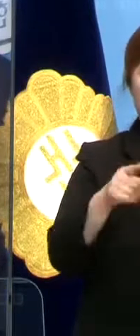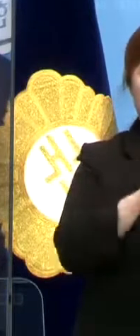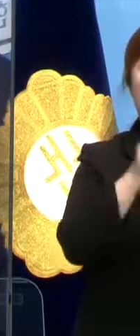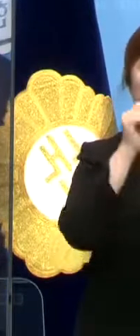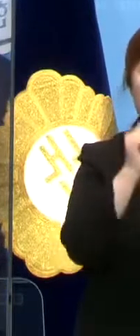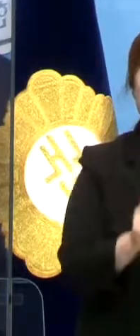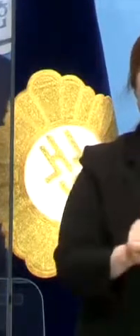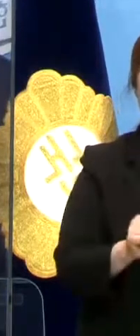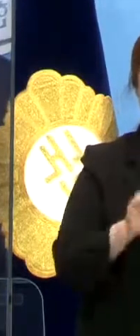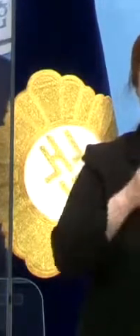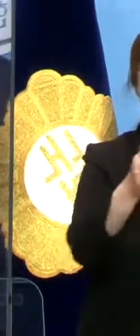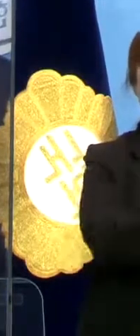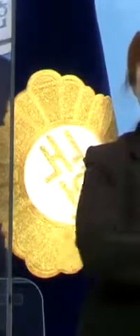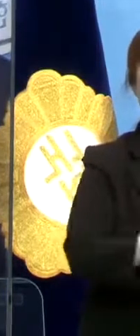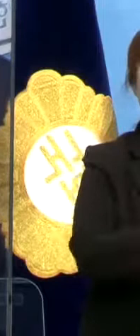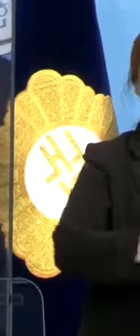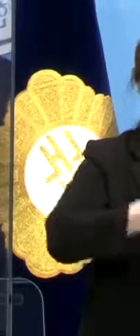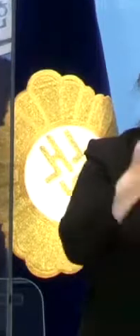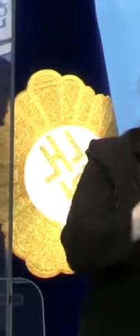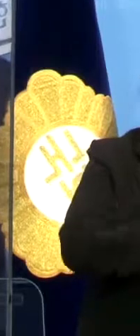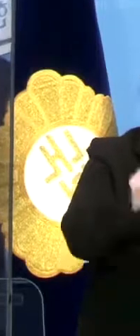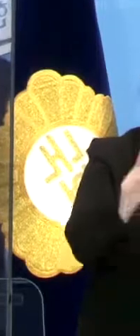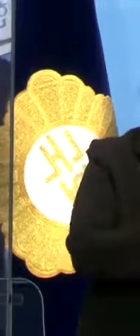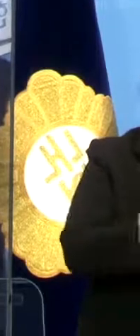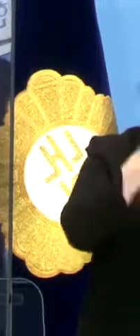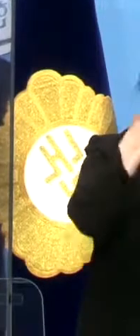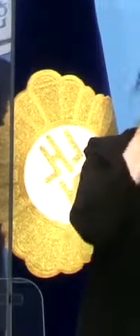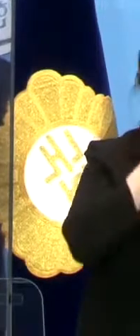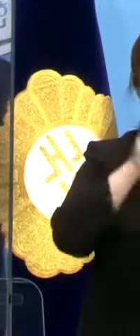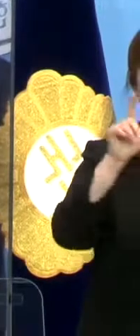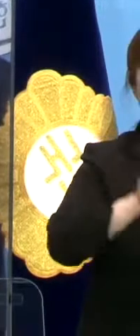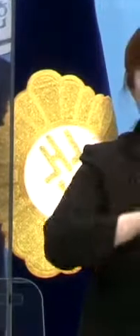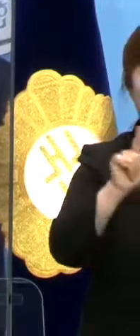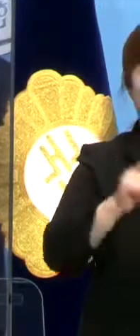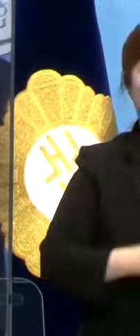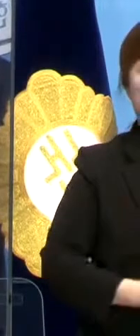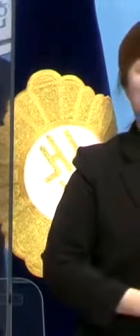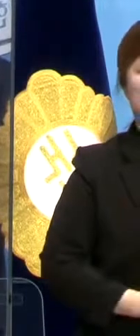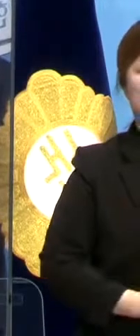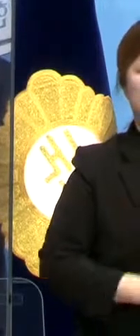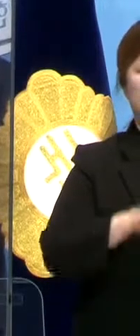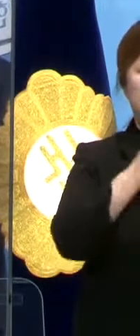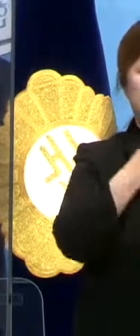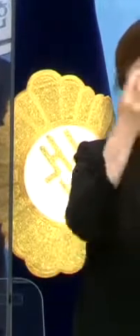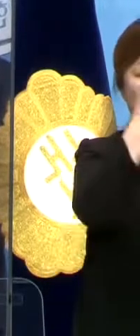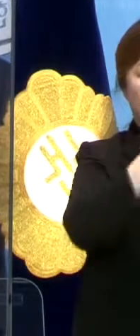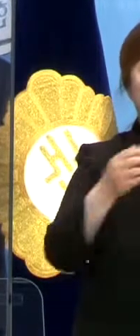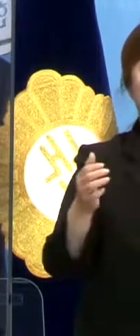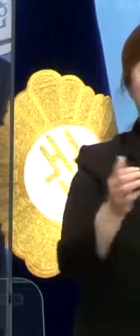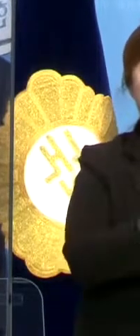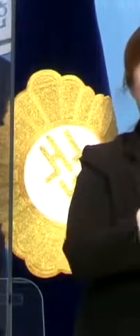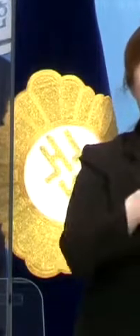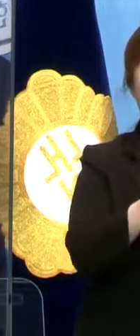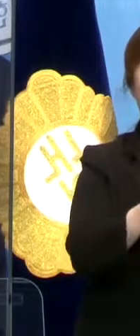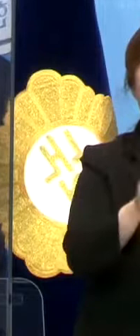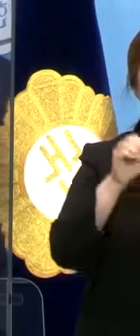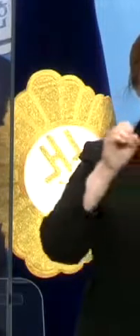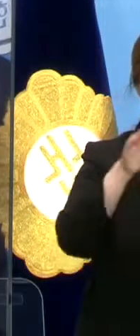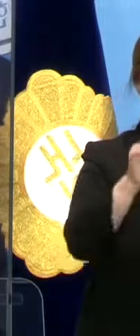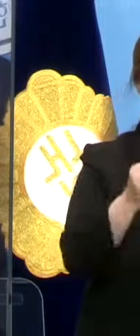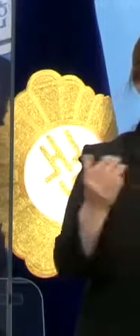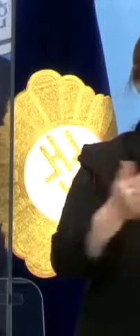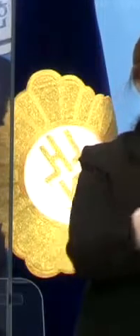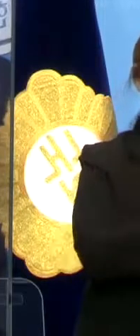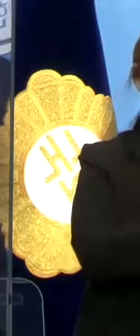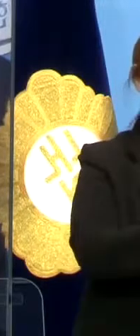너무나 업이 총 하고 가슴이 아팠는데 요 국정감사가 끝나고 특별가로 4 문제가 수면 아래로